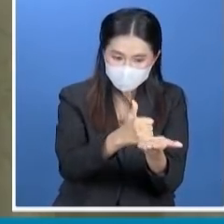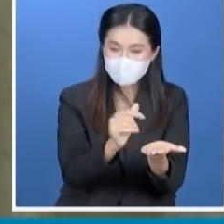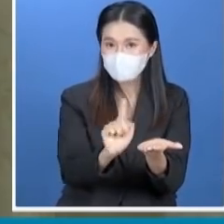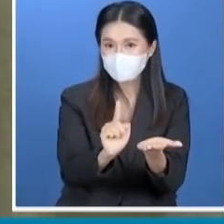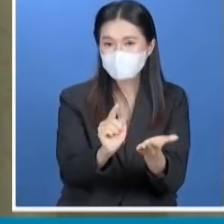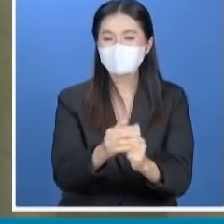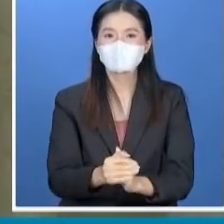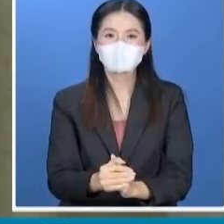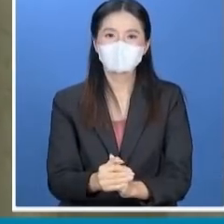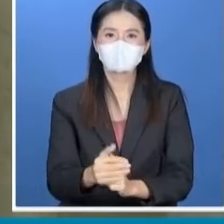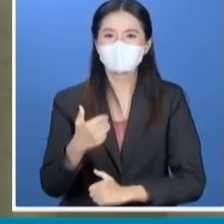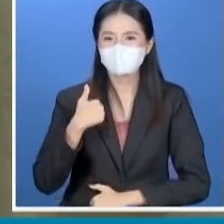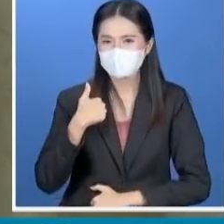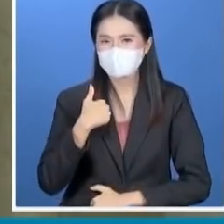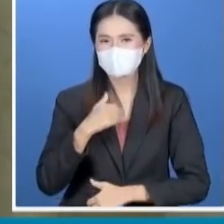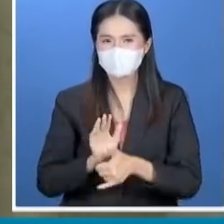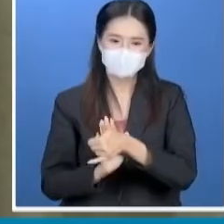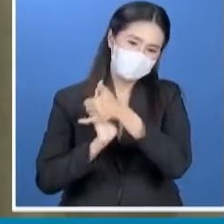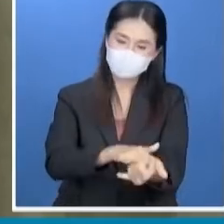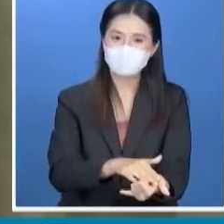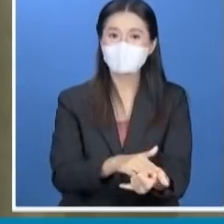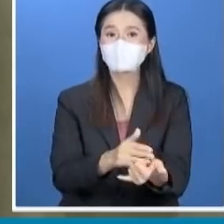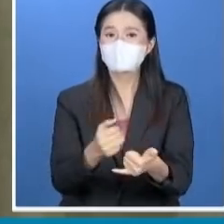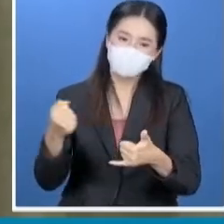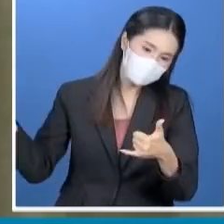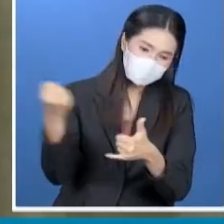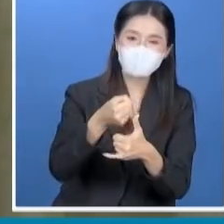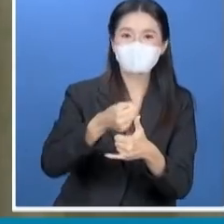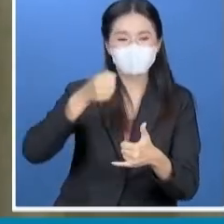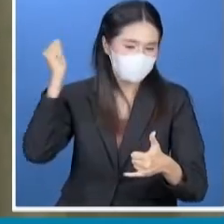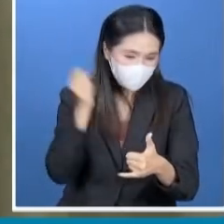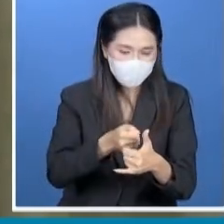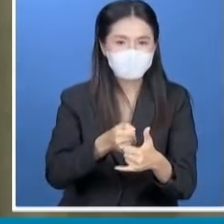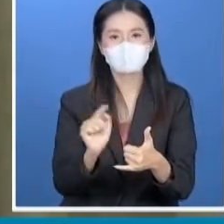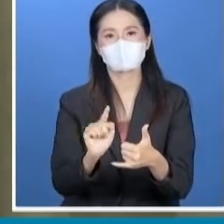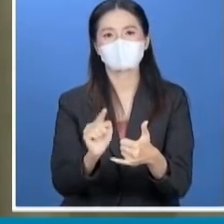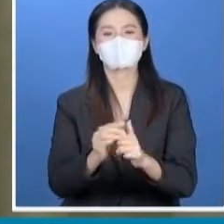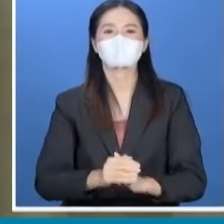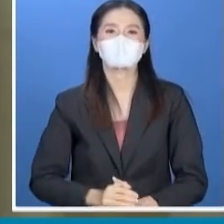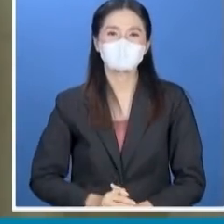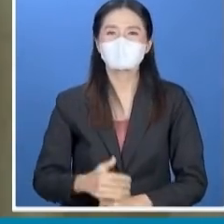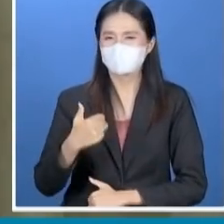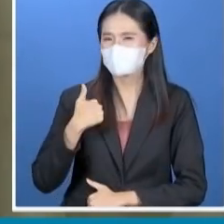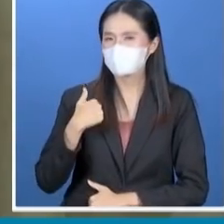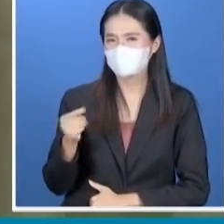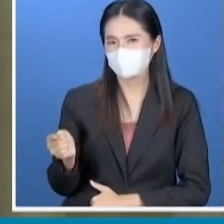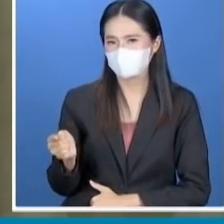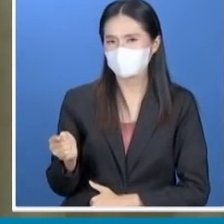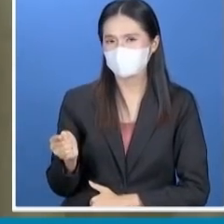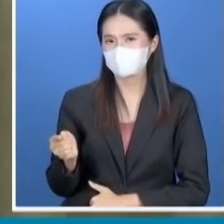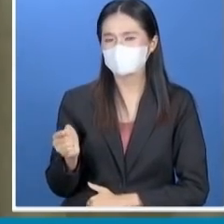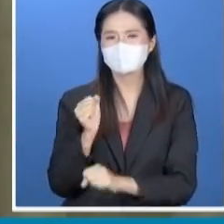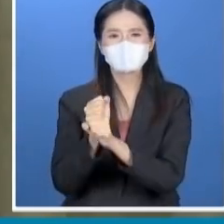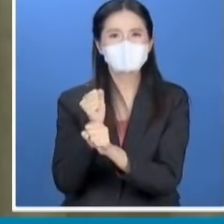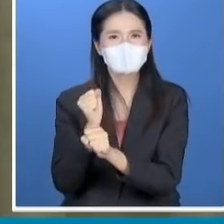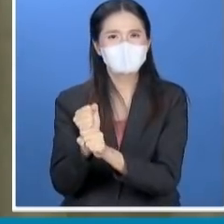แล้วก็เรื่องกรณีที่ว่ามีการฆาตกรรมนะครับหรือทำร้ายร่างกายเนี่ยก็เป็นเรื่องที่มีการจัดท